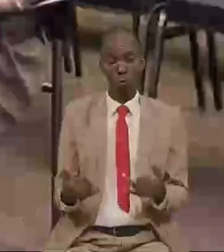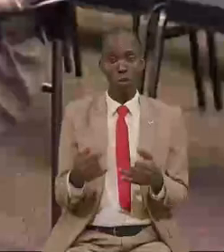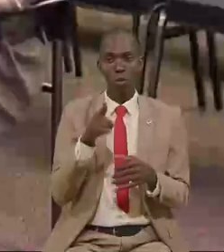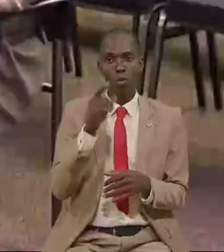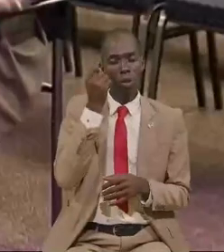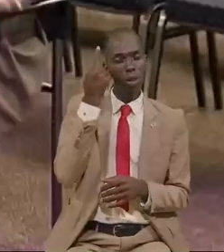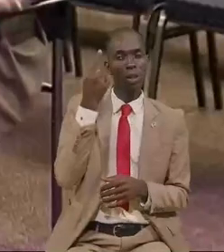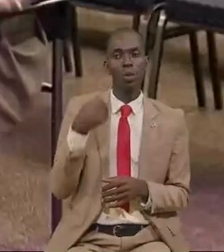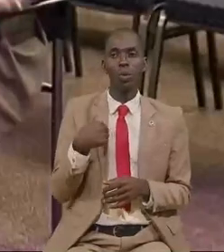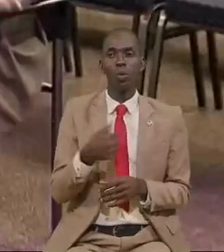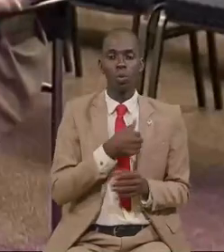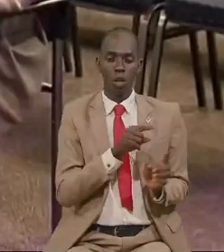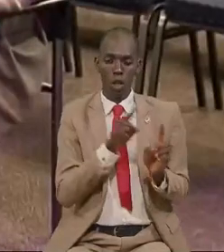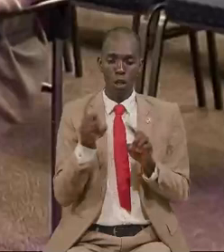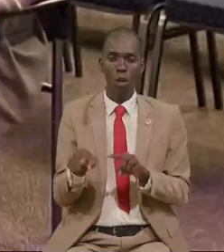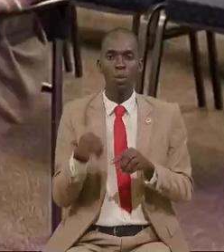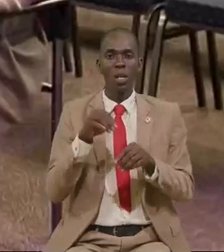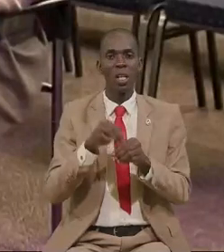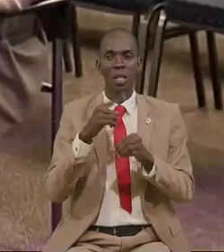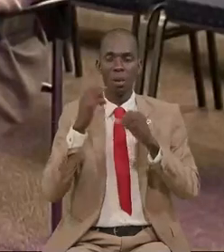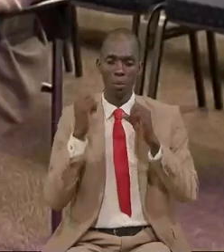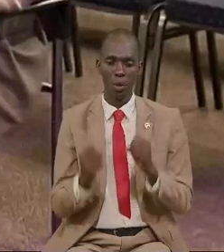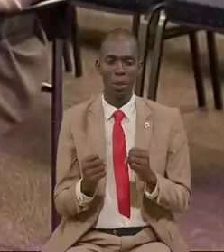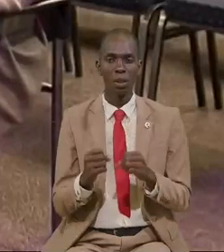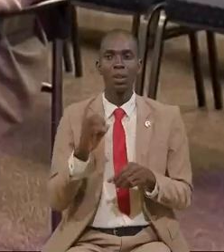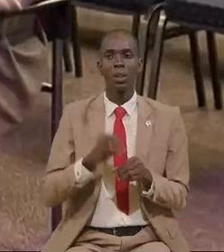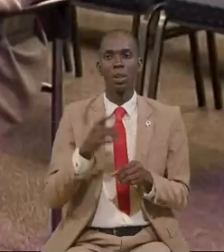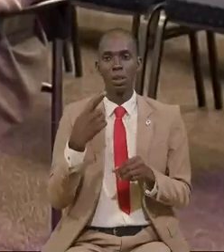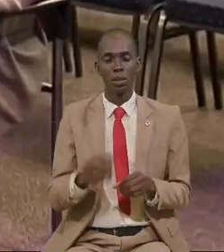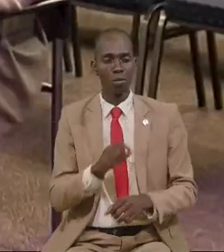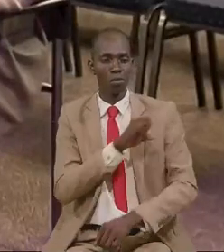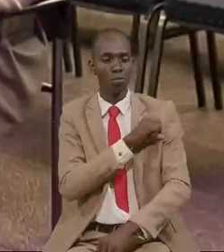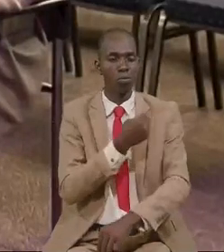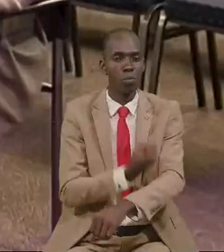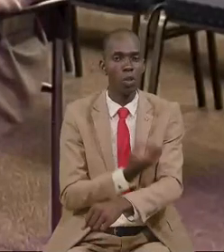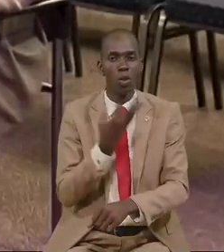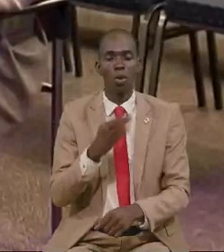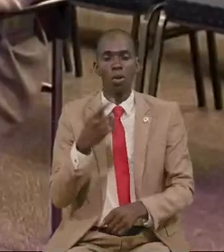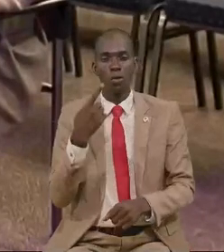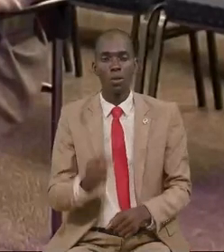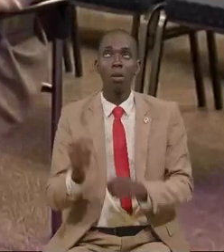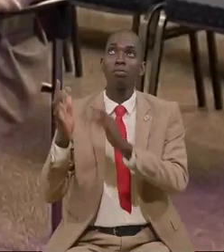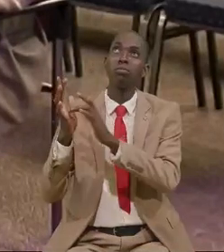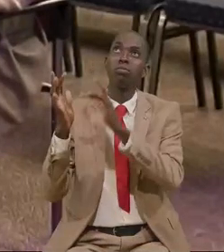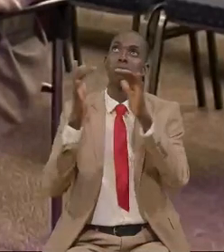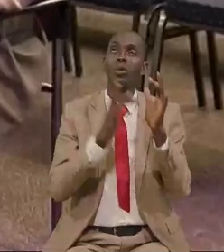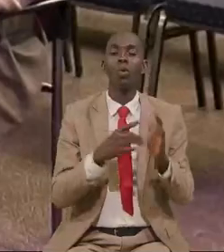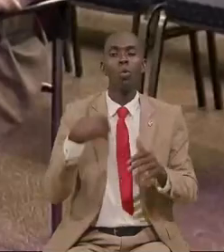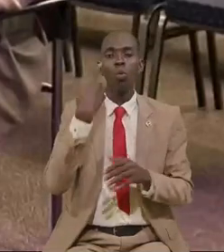nous venons dans la puissance, dans la force de Jésus qui